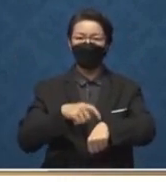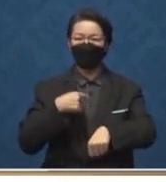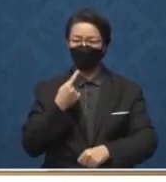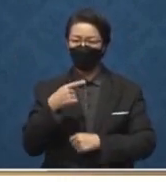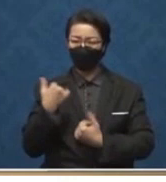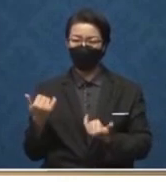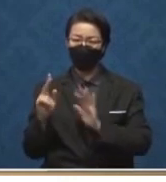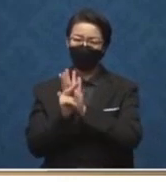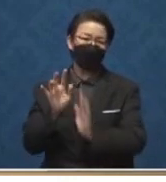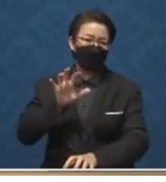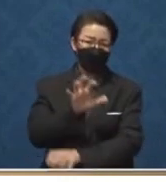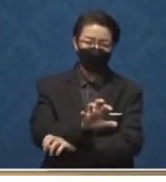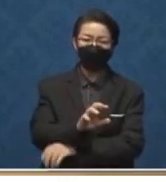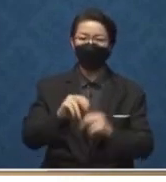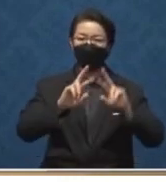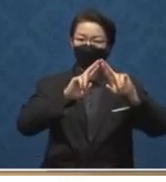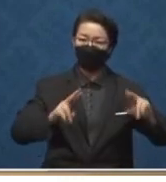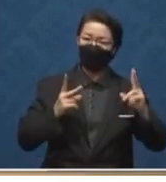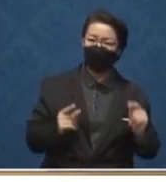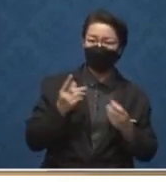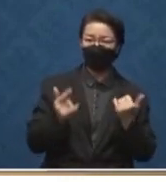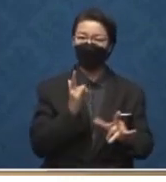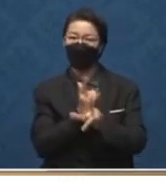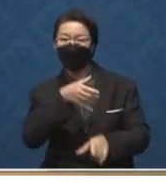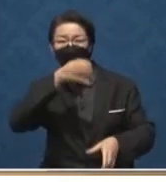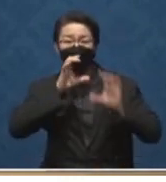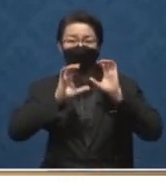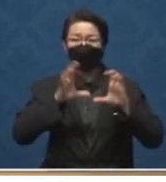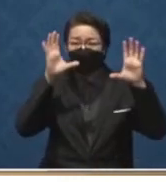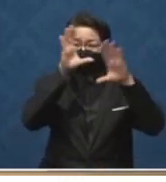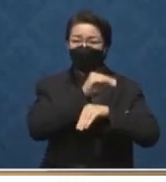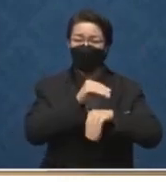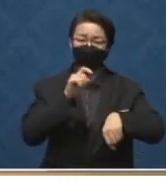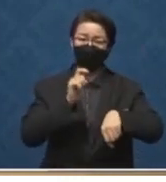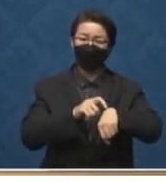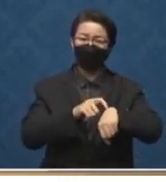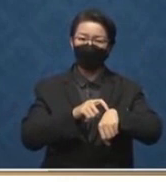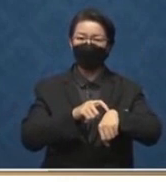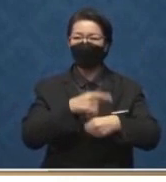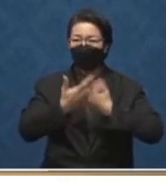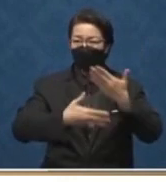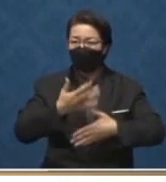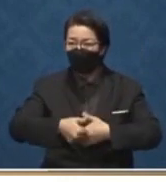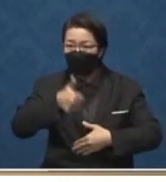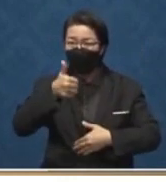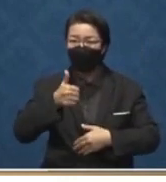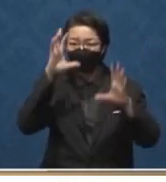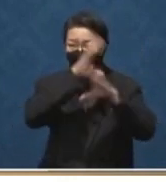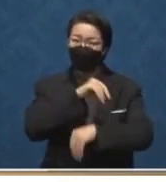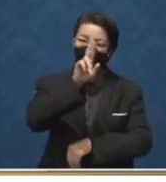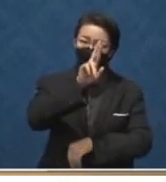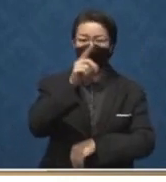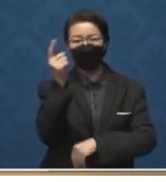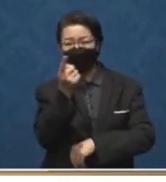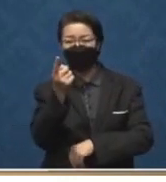างข้างายของได้ในช่วงเทยงคืนตี